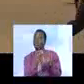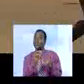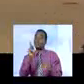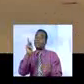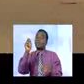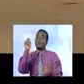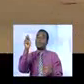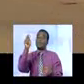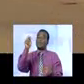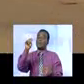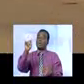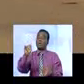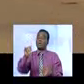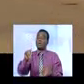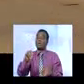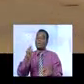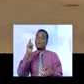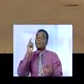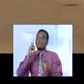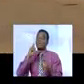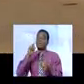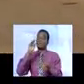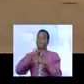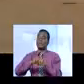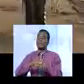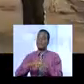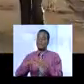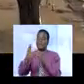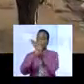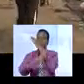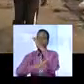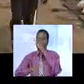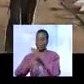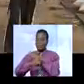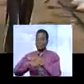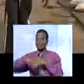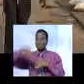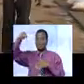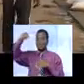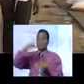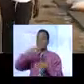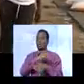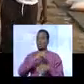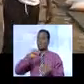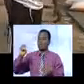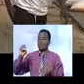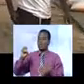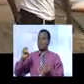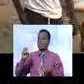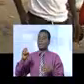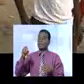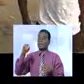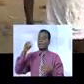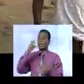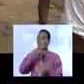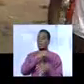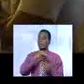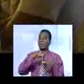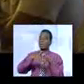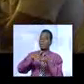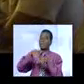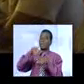Rouge, située à cheval sur les régions du Rouodougou et du Béré, dans le nord de la